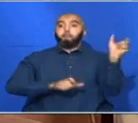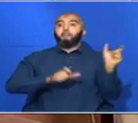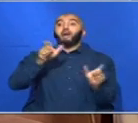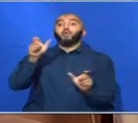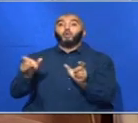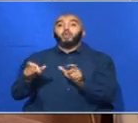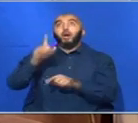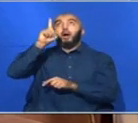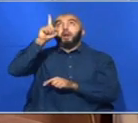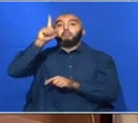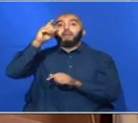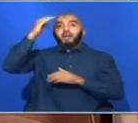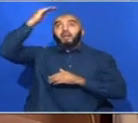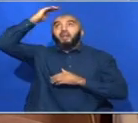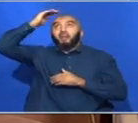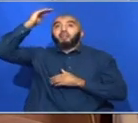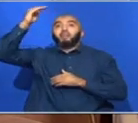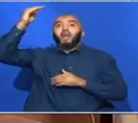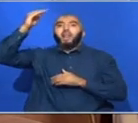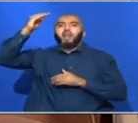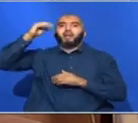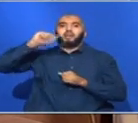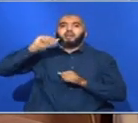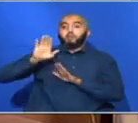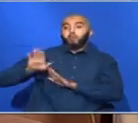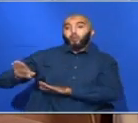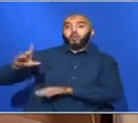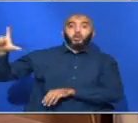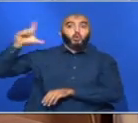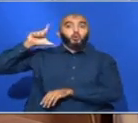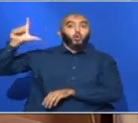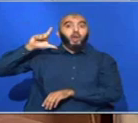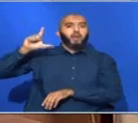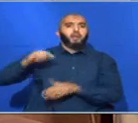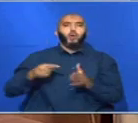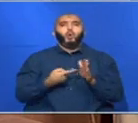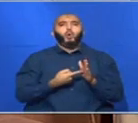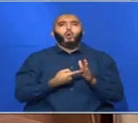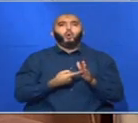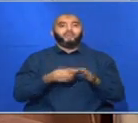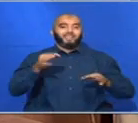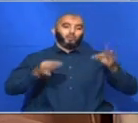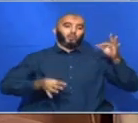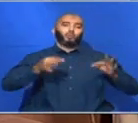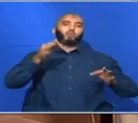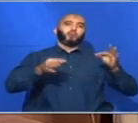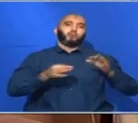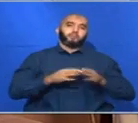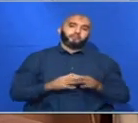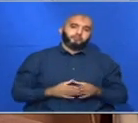ظله ولقد تناولنا في حصه الماضيه بان السبعه لا يقصد بها العدد المحدد